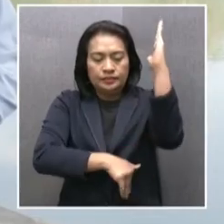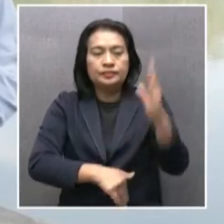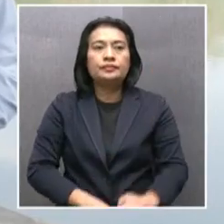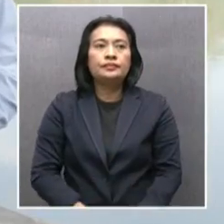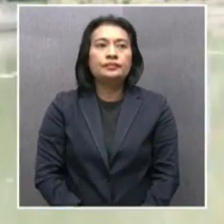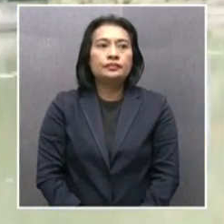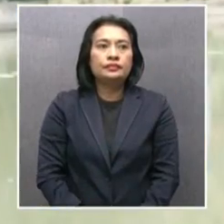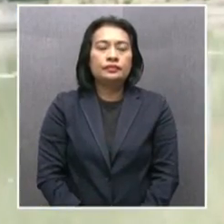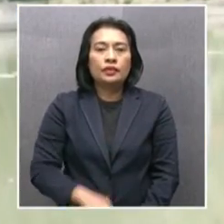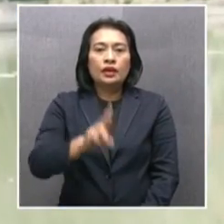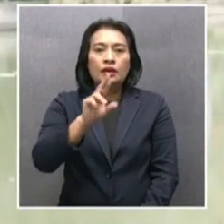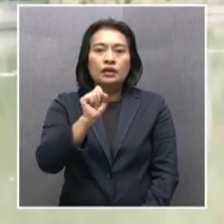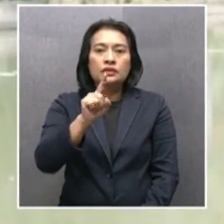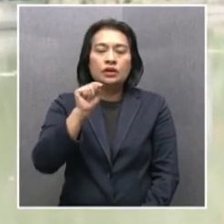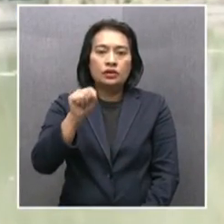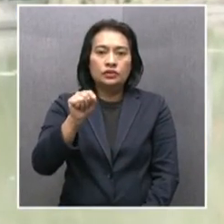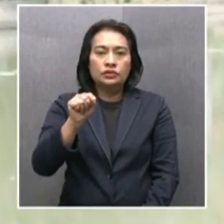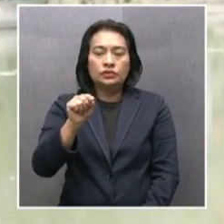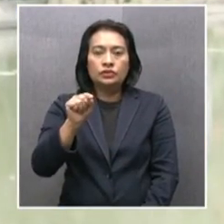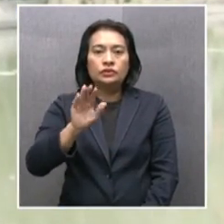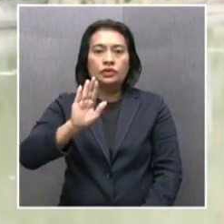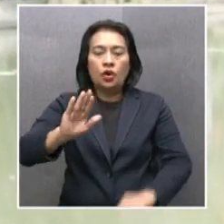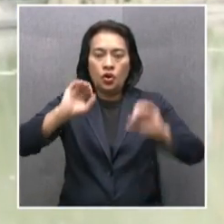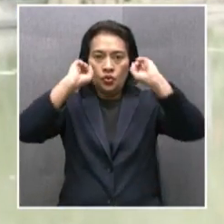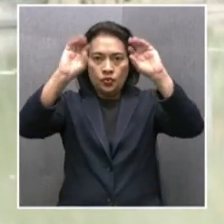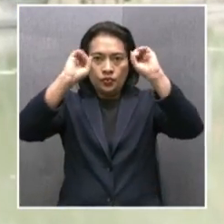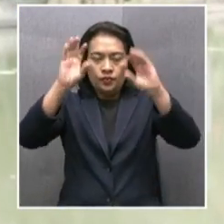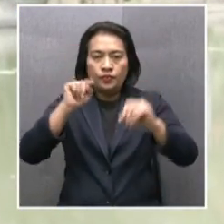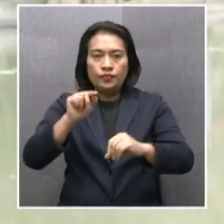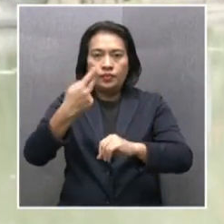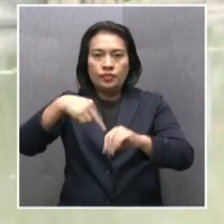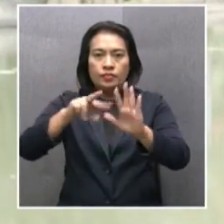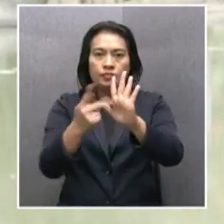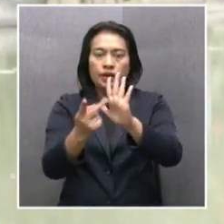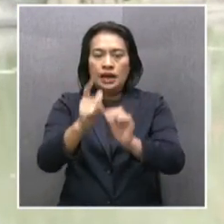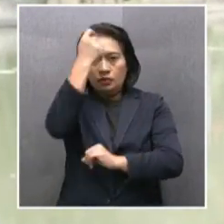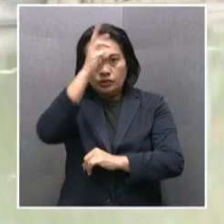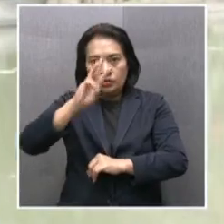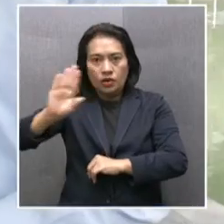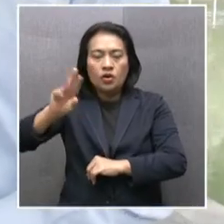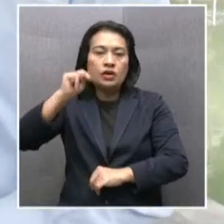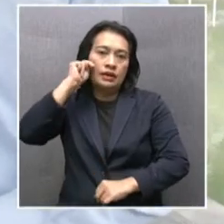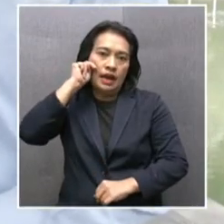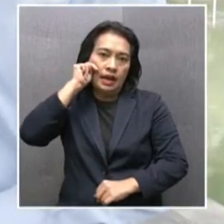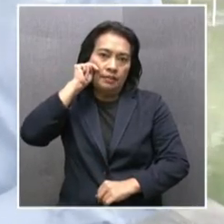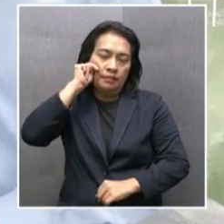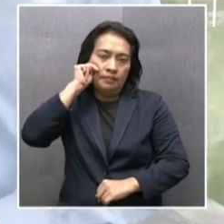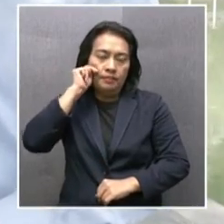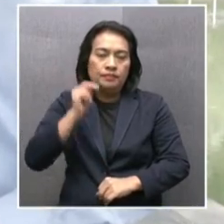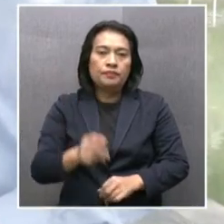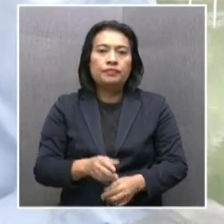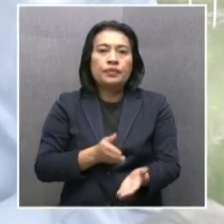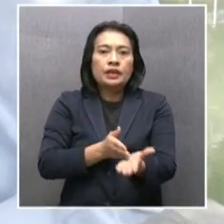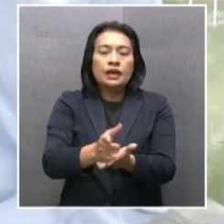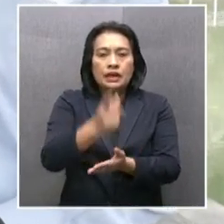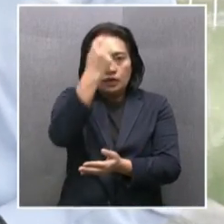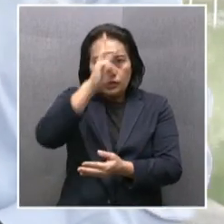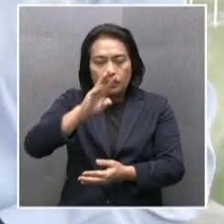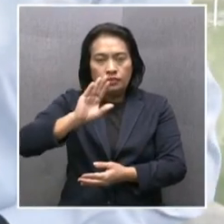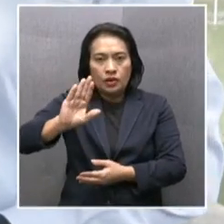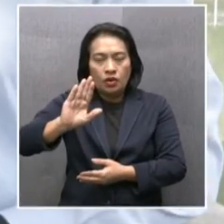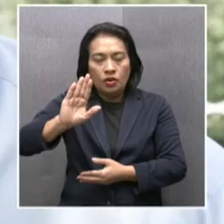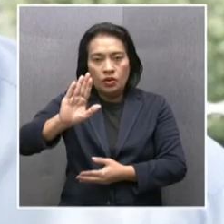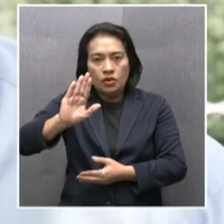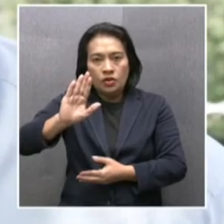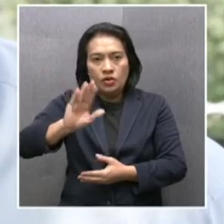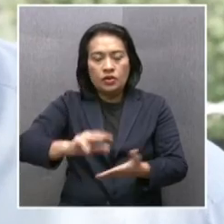ผู้ช่วยศาสตราจารย์นัดมาแจ้งอาจารย์ประจำภาควิชาวิศวกรรมทรัพยากรน้ำคณะวิศวกรรมศาสตร์มหาวิทยาลัยเกษตรศ